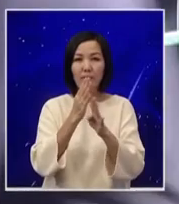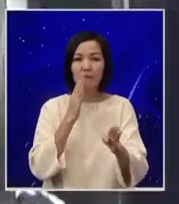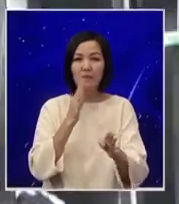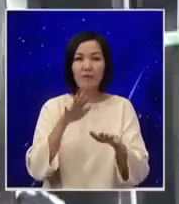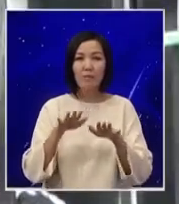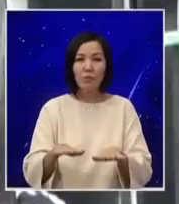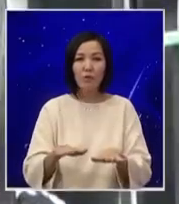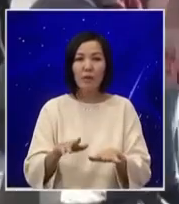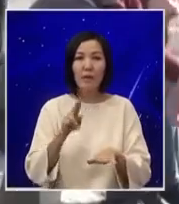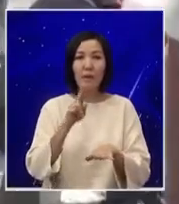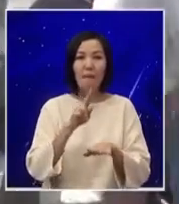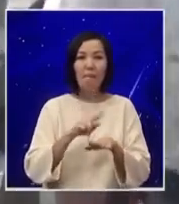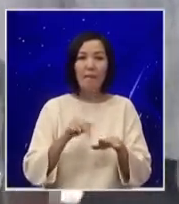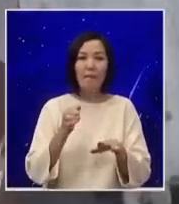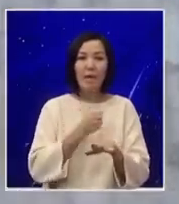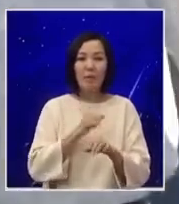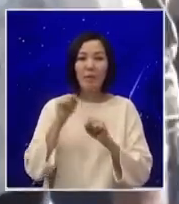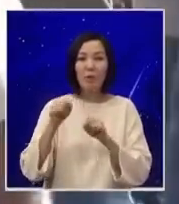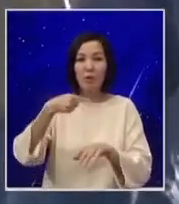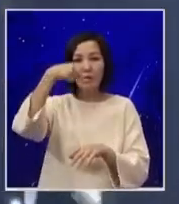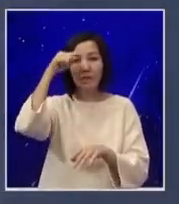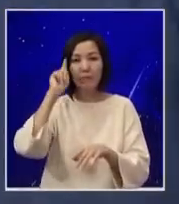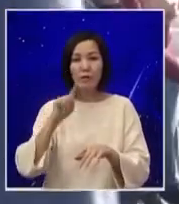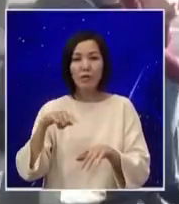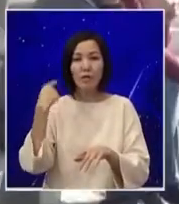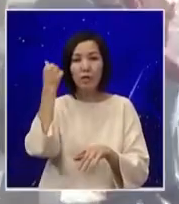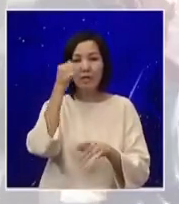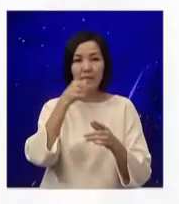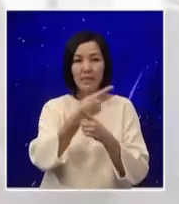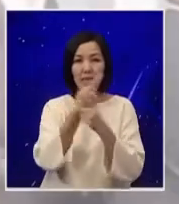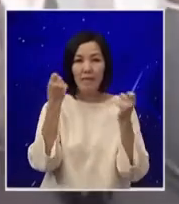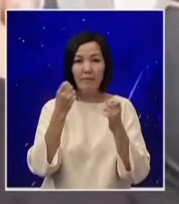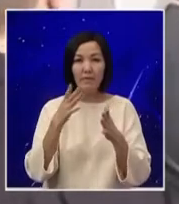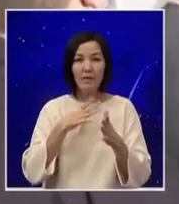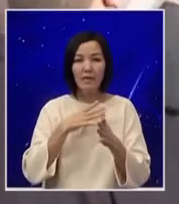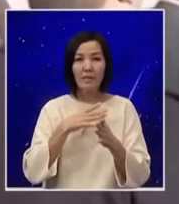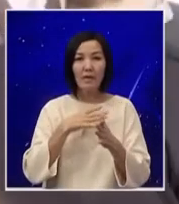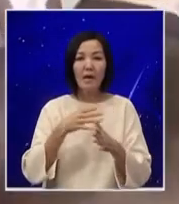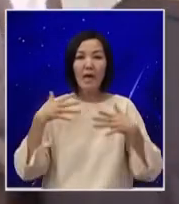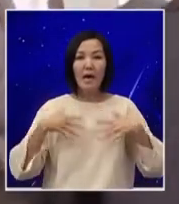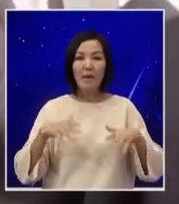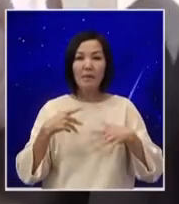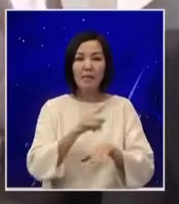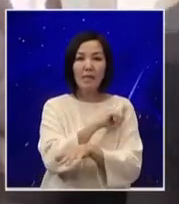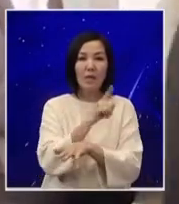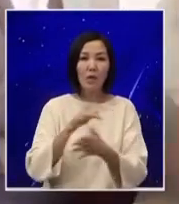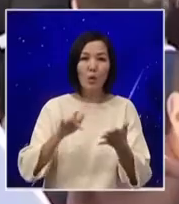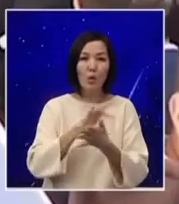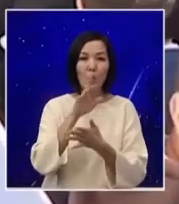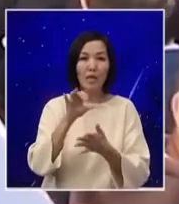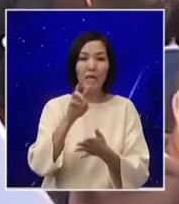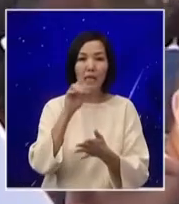пунктов минобороны азербайджана заявила об обстреле армянскими силами города terter